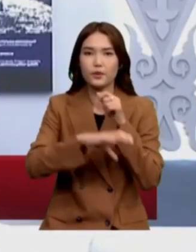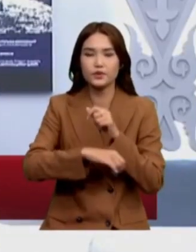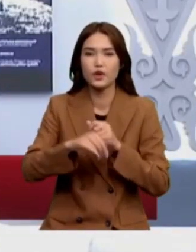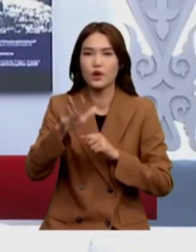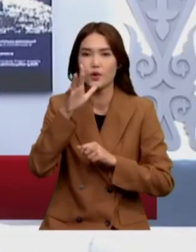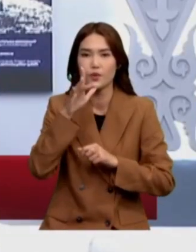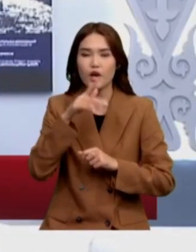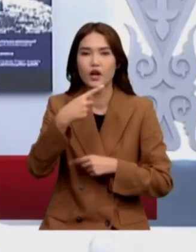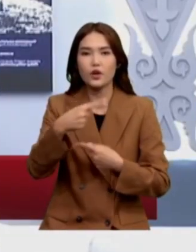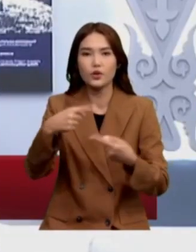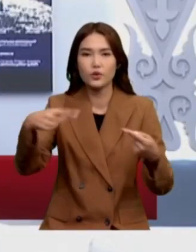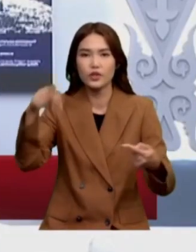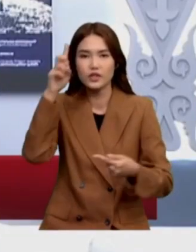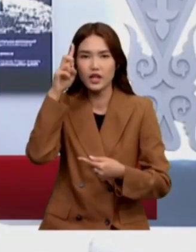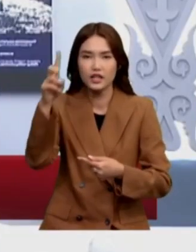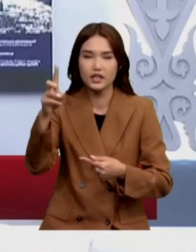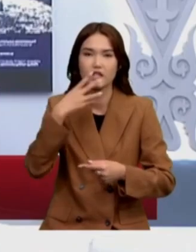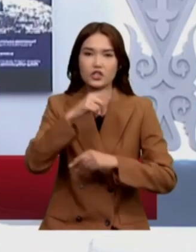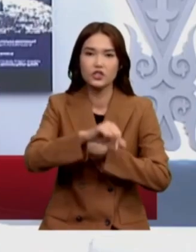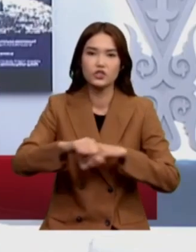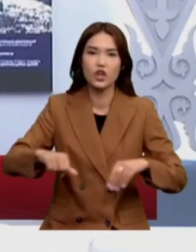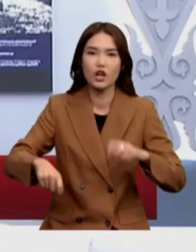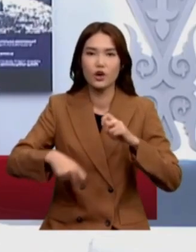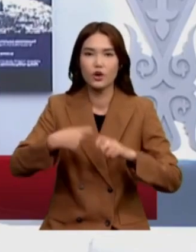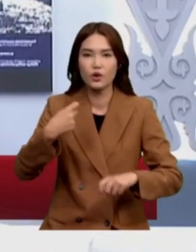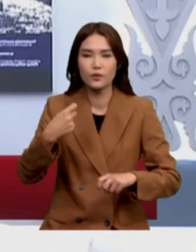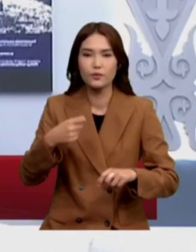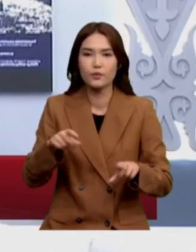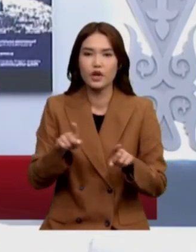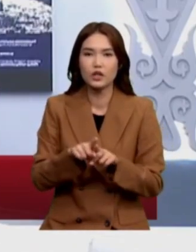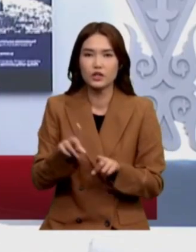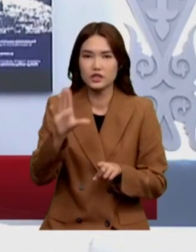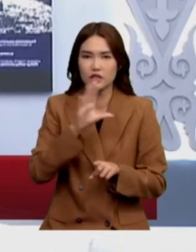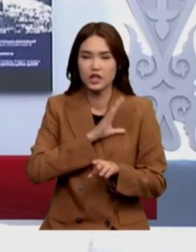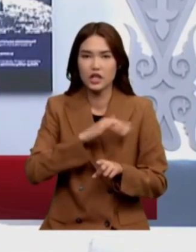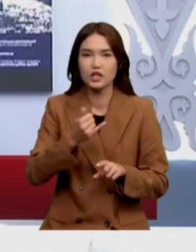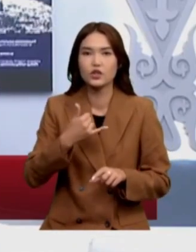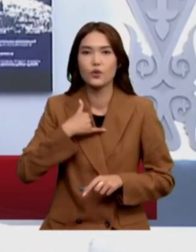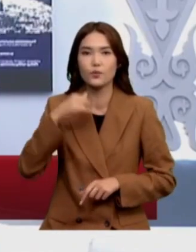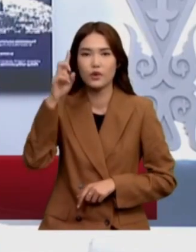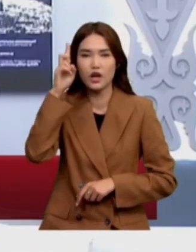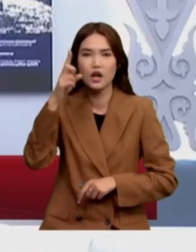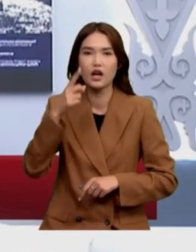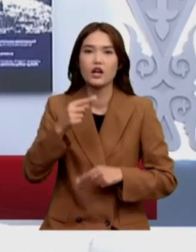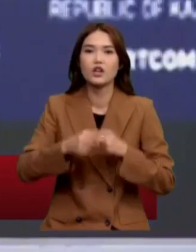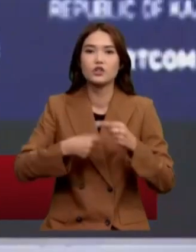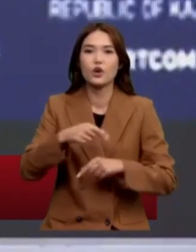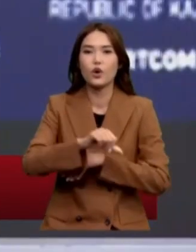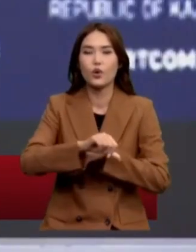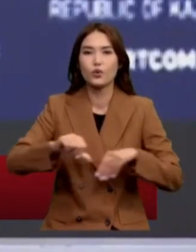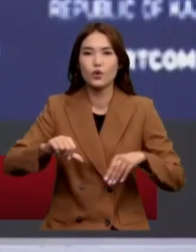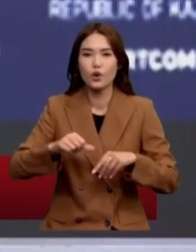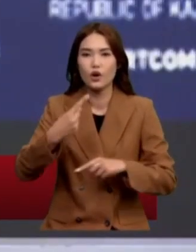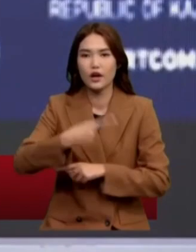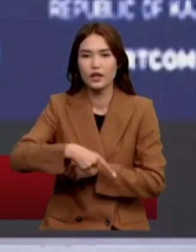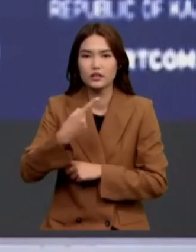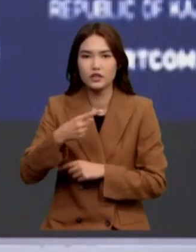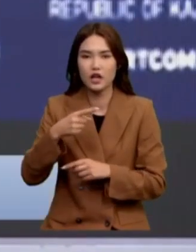елдер азаматтарының шекараны бұзу әрекеттері жиілеп кетті. Олар біздің елге транзитпен немесе туристік визамен